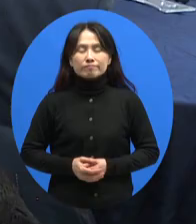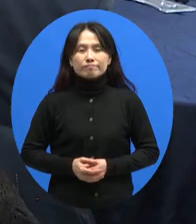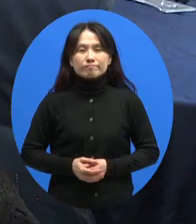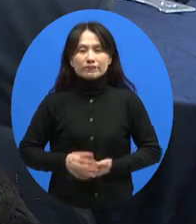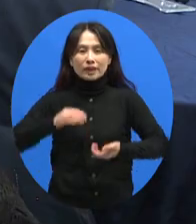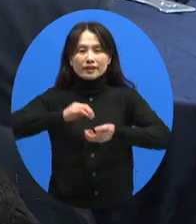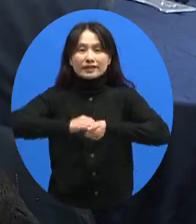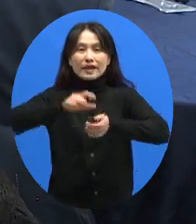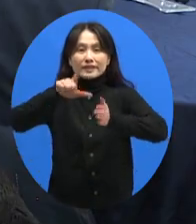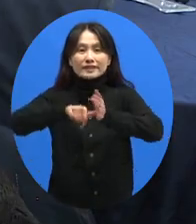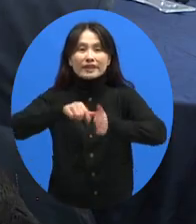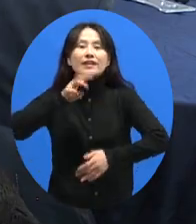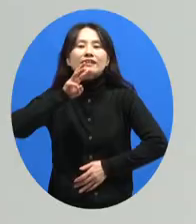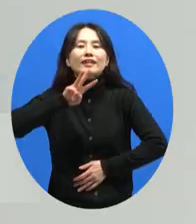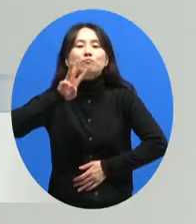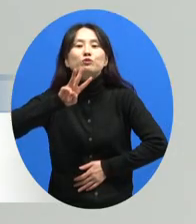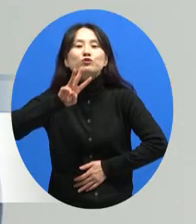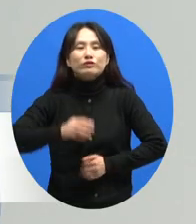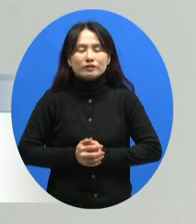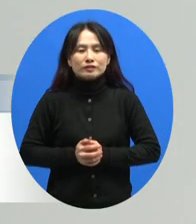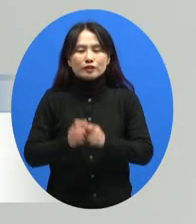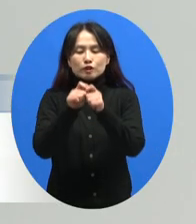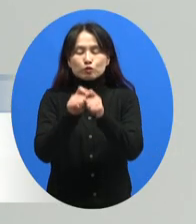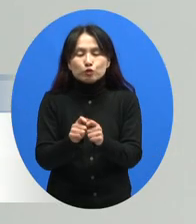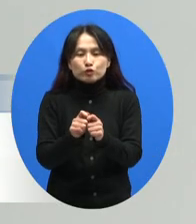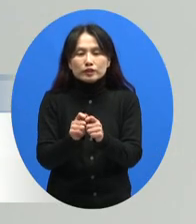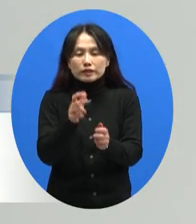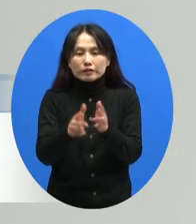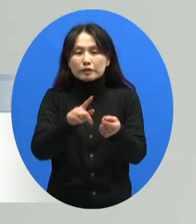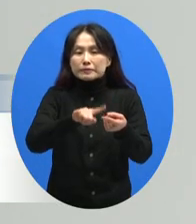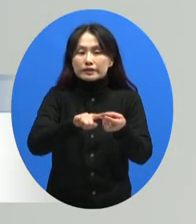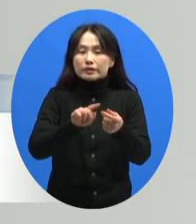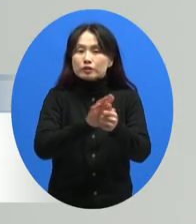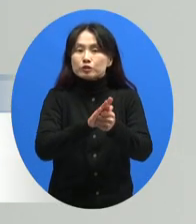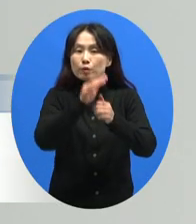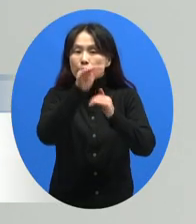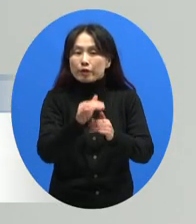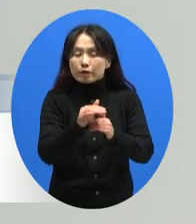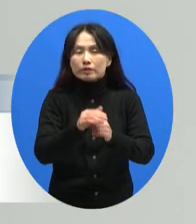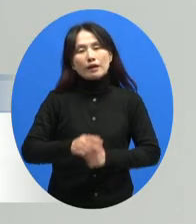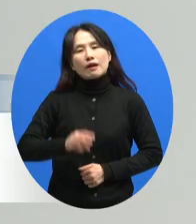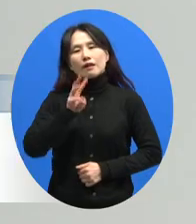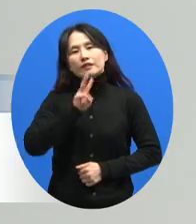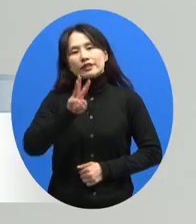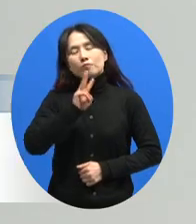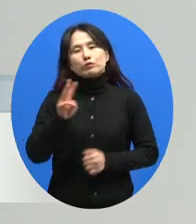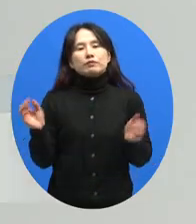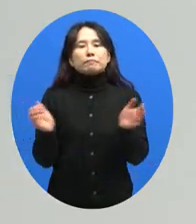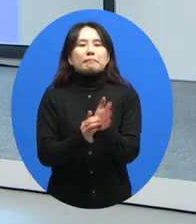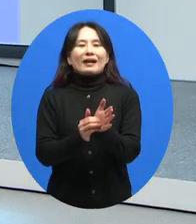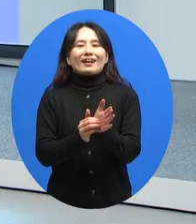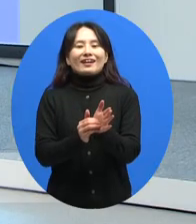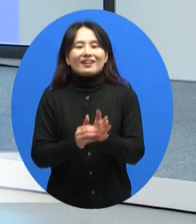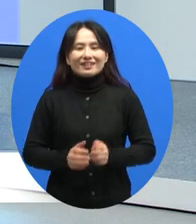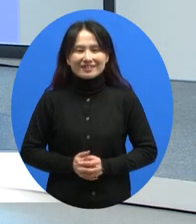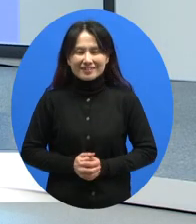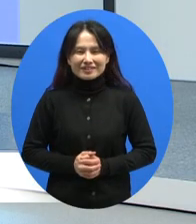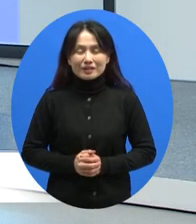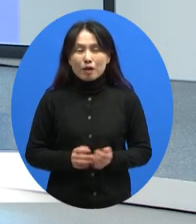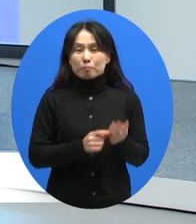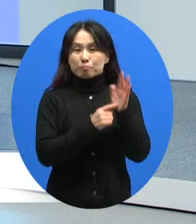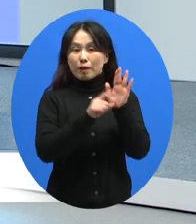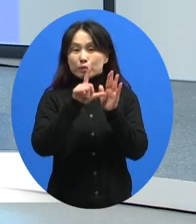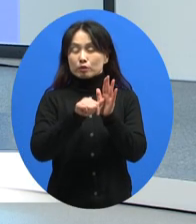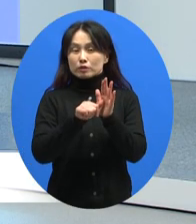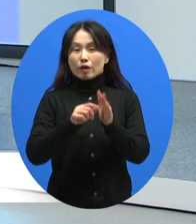제한 시간은 단 3분. 구체적인 사업 대상이나 지원 내용. 네, 발표 시간 3분이 모두 지났기 때문에. 발표